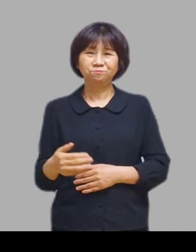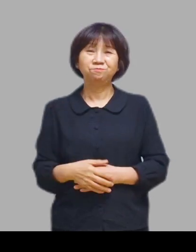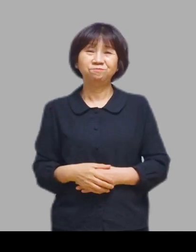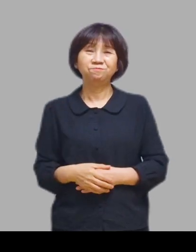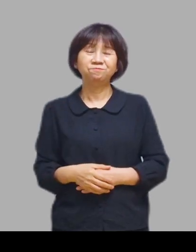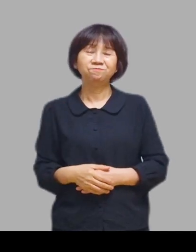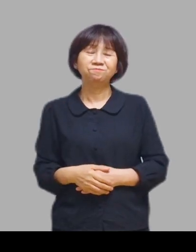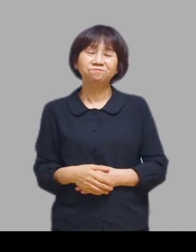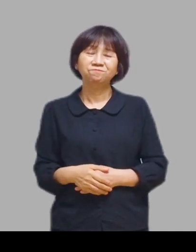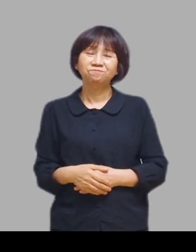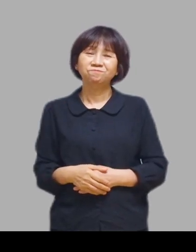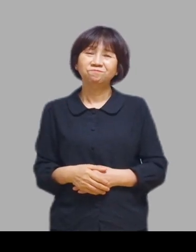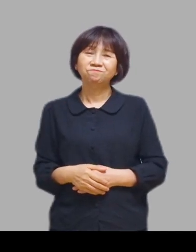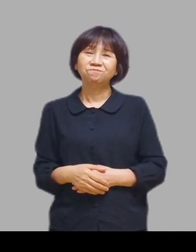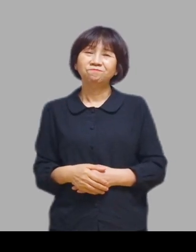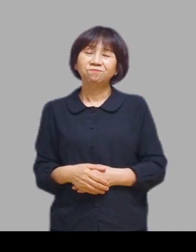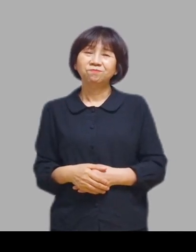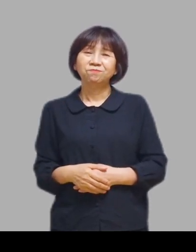하는 거죠.